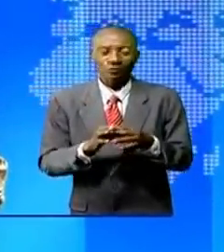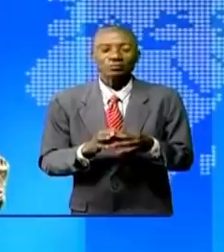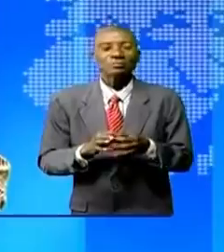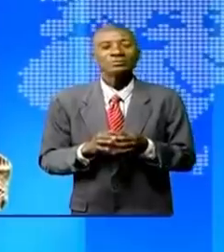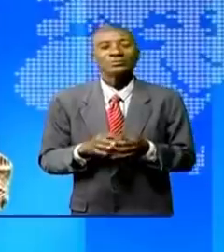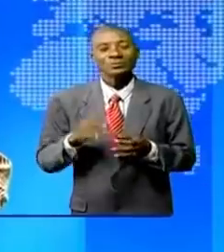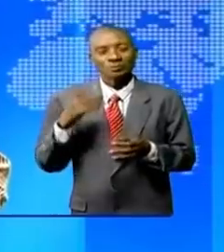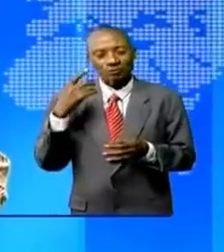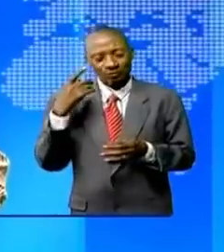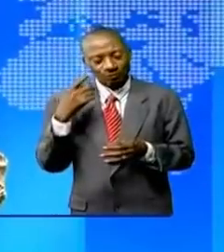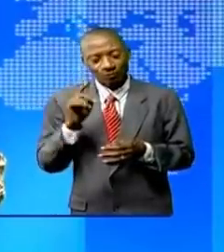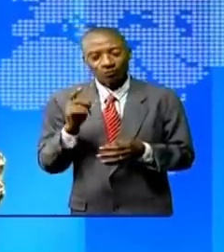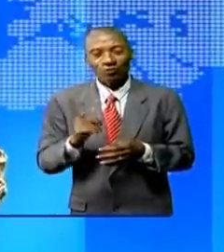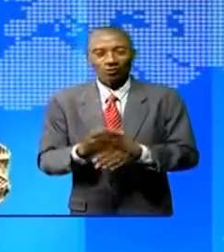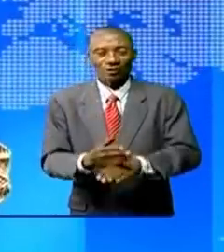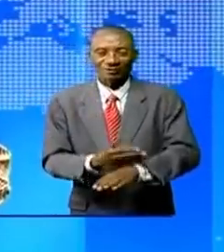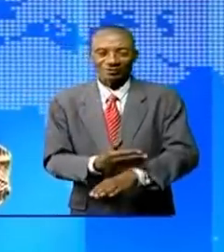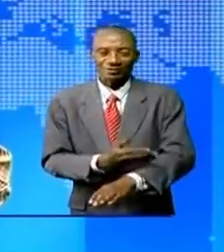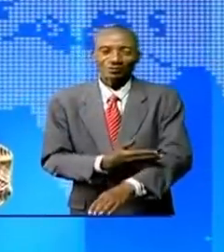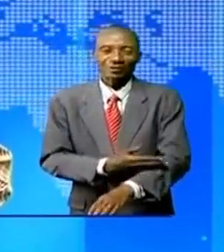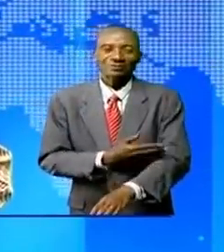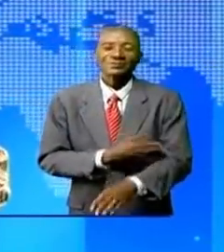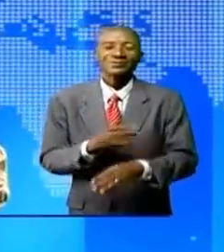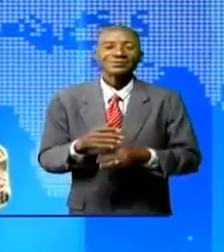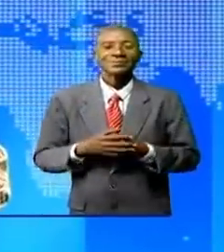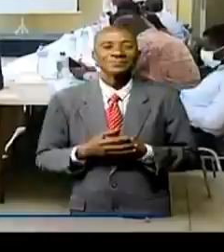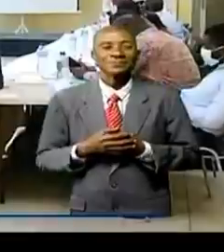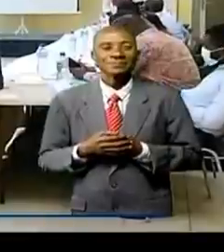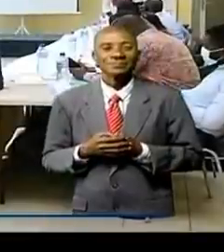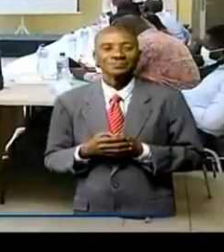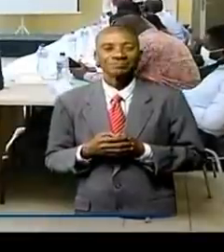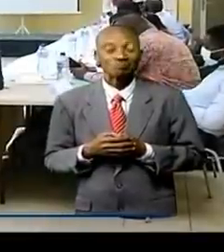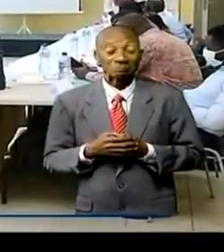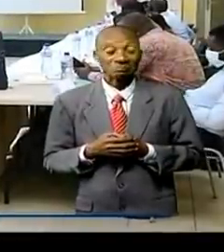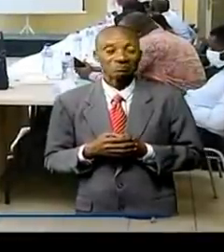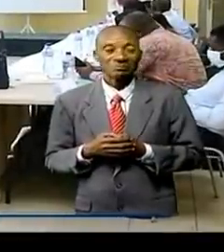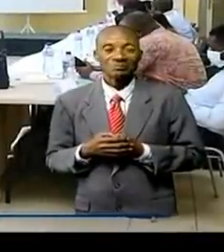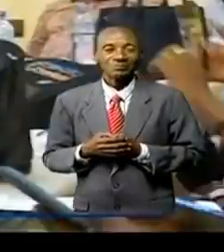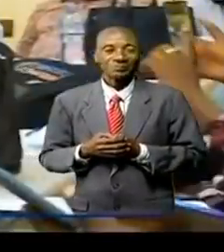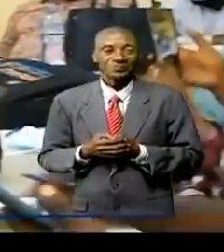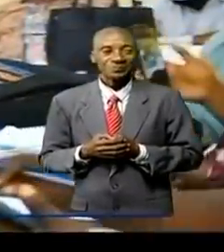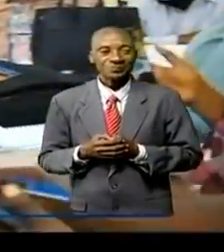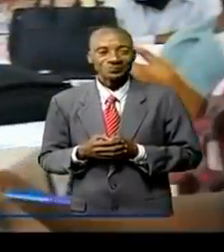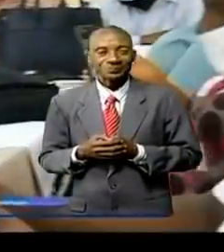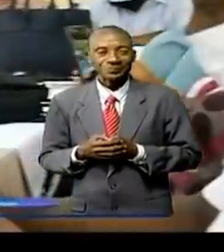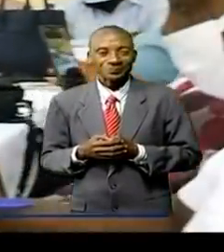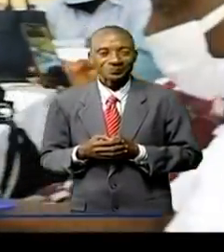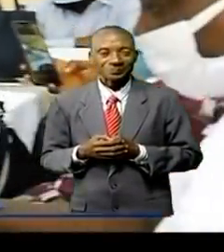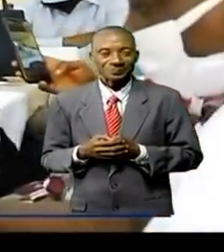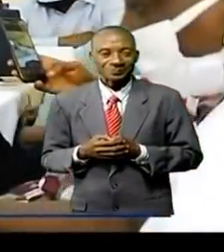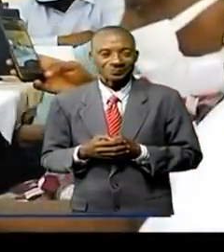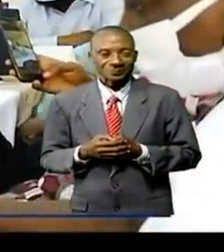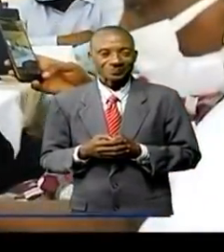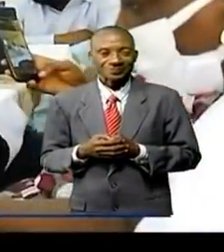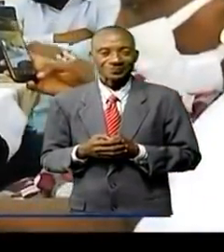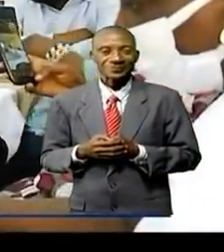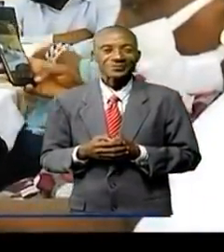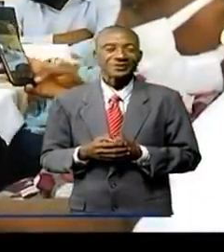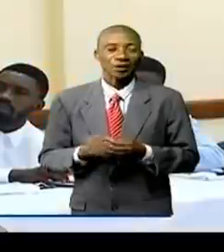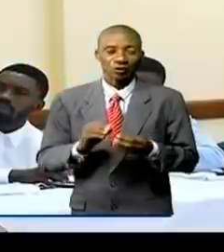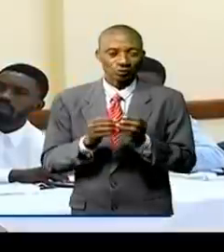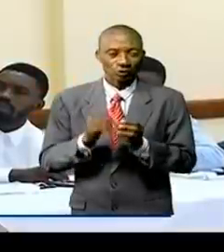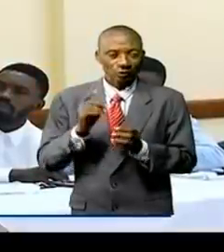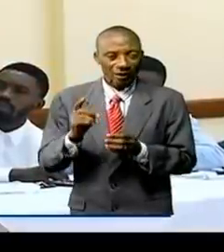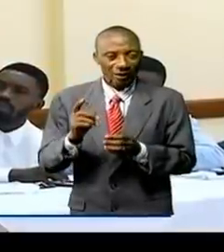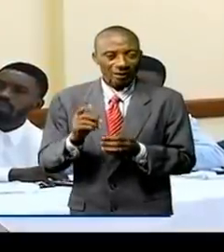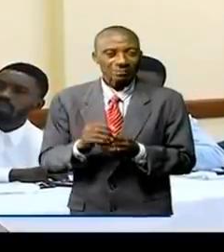de ces activités. Rodé Panda pour le reportage. Ces gens commis au service Code Sainte, mis en place par la